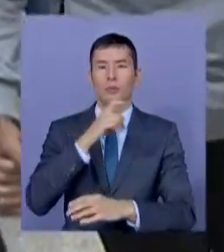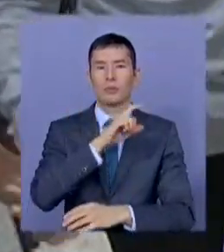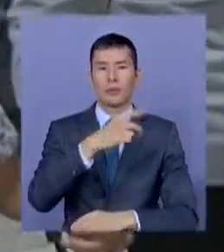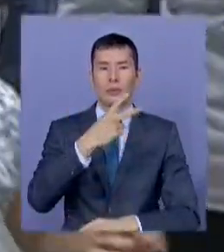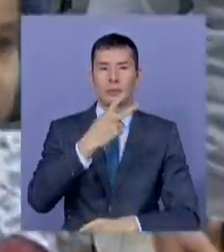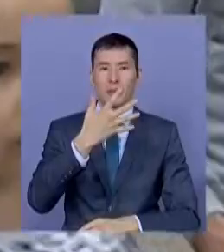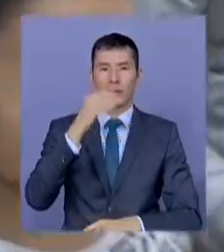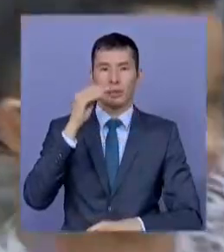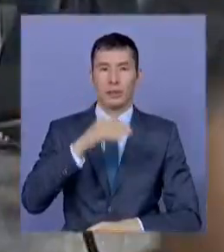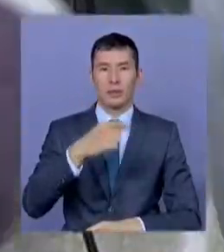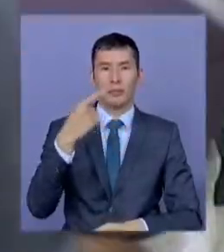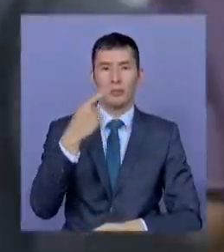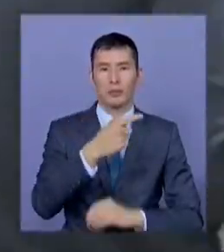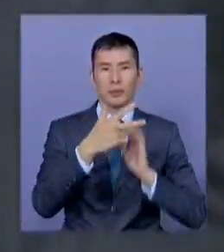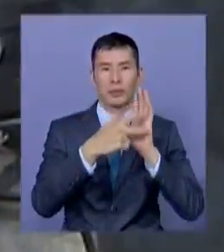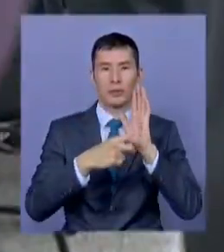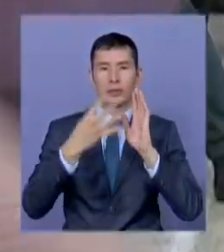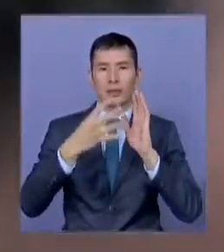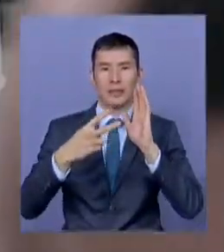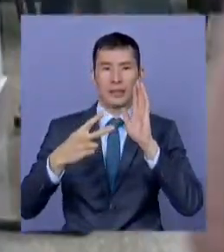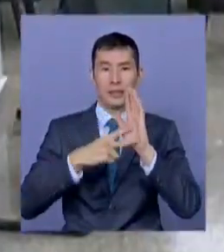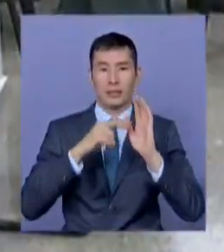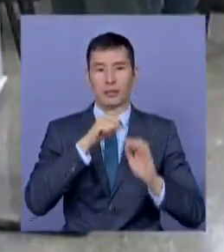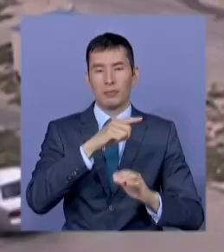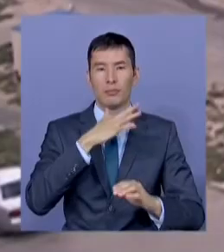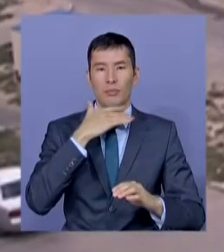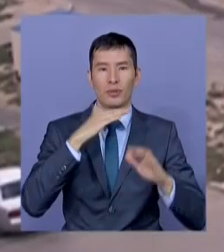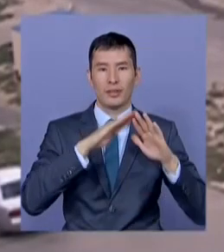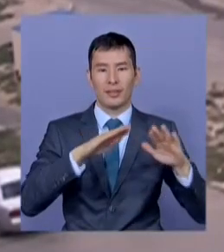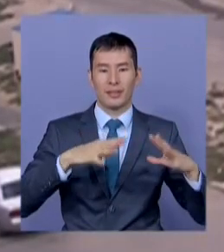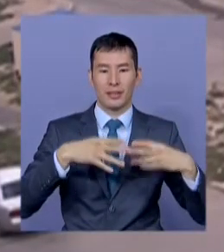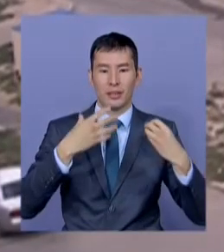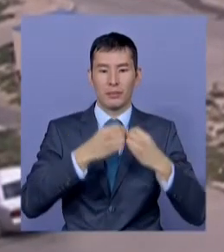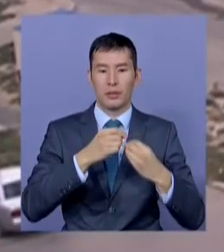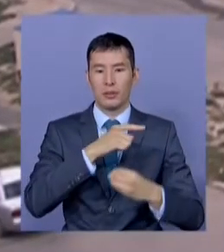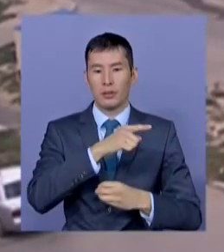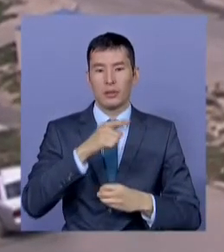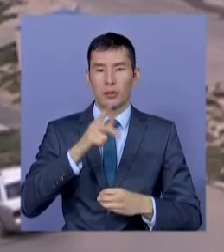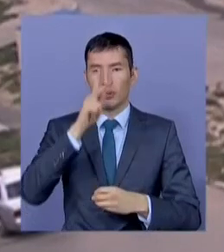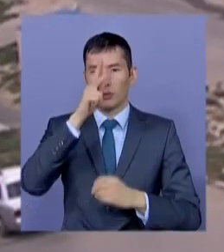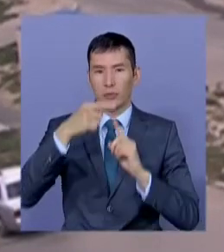Олардың 1847-сі көп балалы отбасылар. Соңғы 3 жыл ішінде тұрғын үйге мұқтаж жандарға